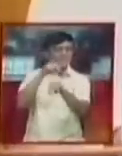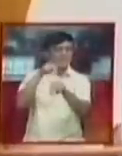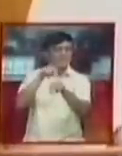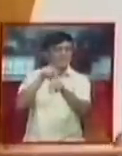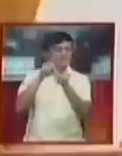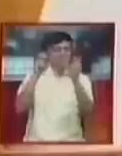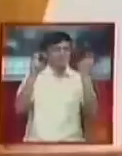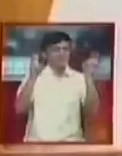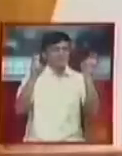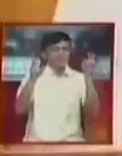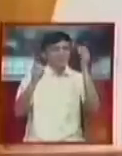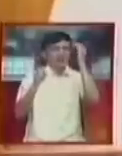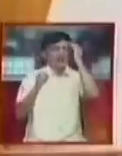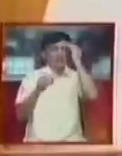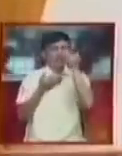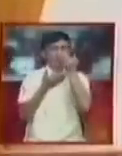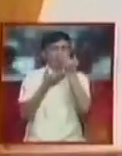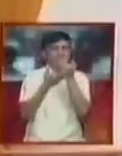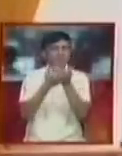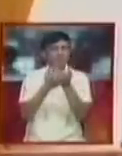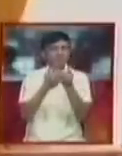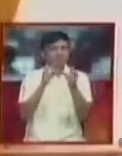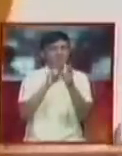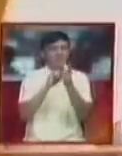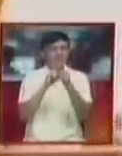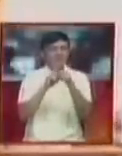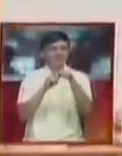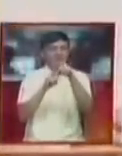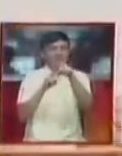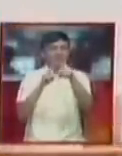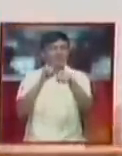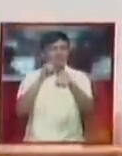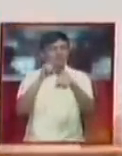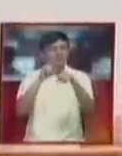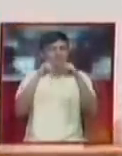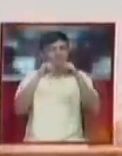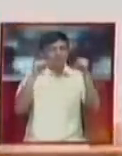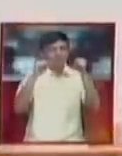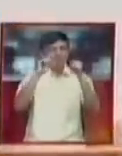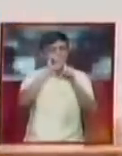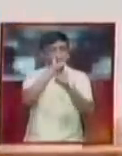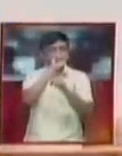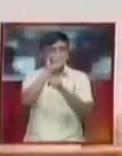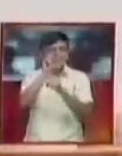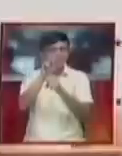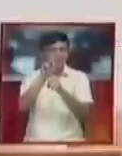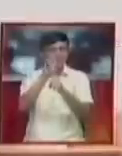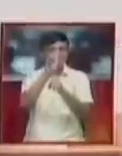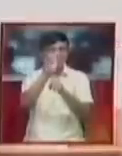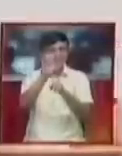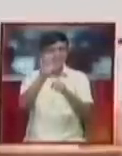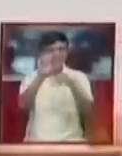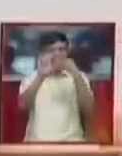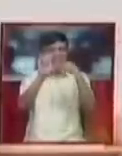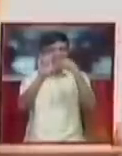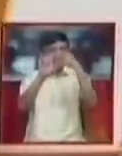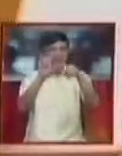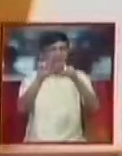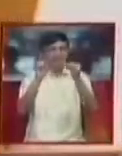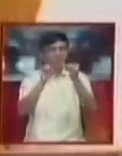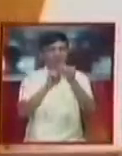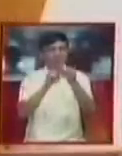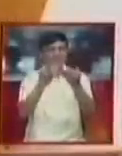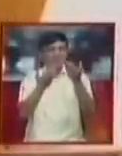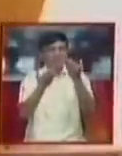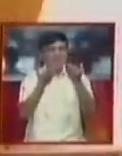close quote. Ang Foreign Policy Magazine, pati isa sa mga pinuno ng ASEAN 100, nagsabing maaari daw tayong